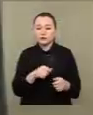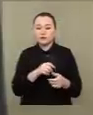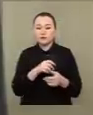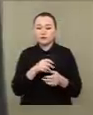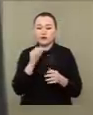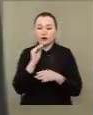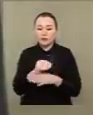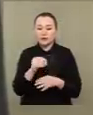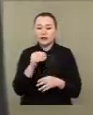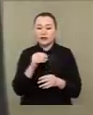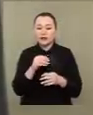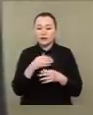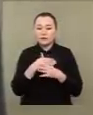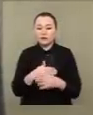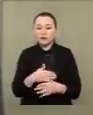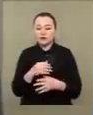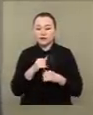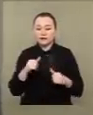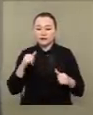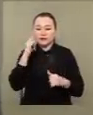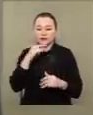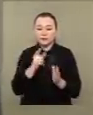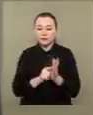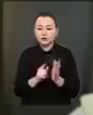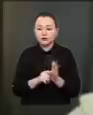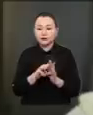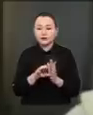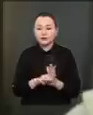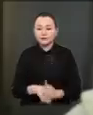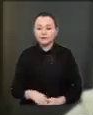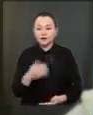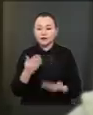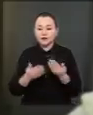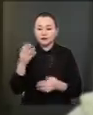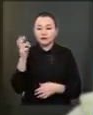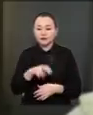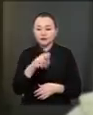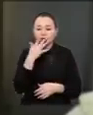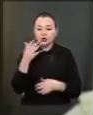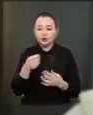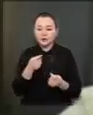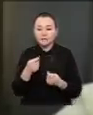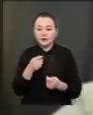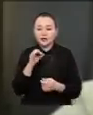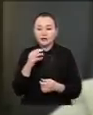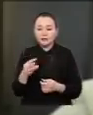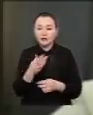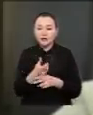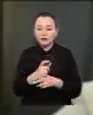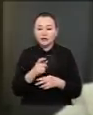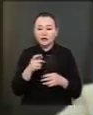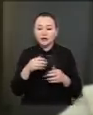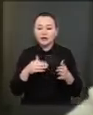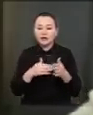придать дополнительный импульс в развитии казахстанской пенсионной системы. Если придут иностранные управляющие, им этот лимит не